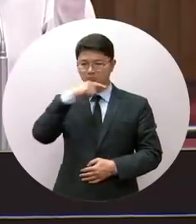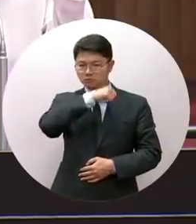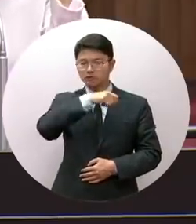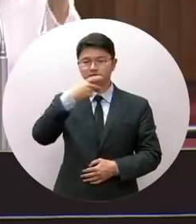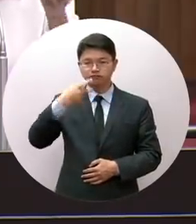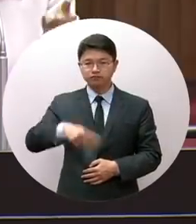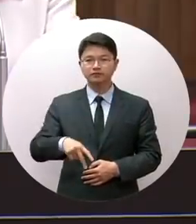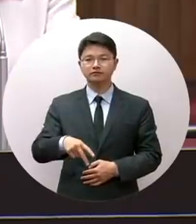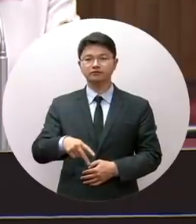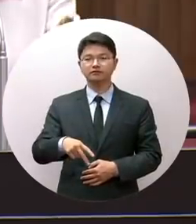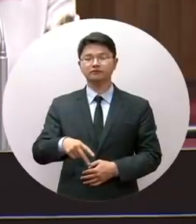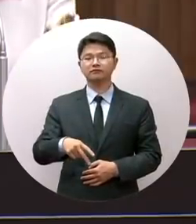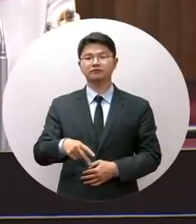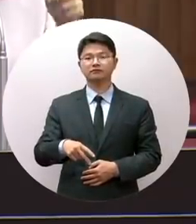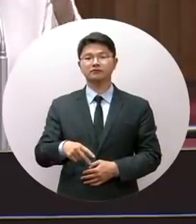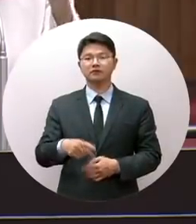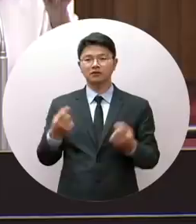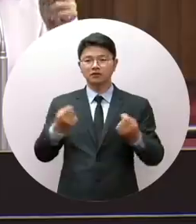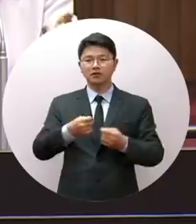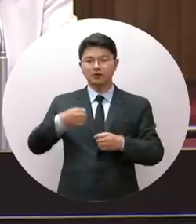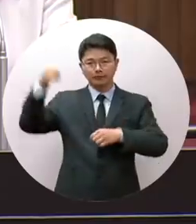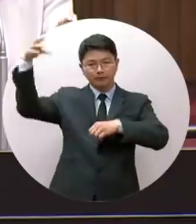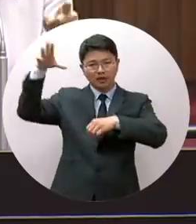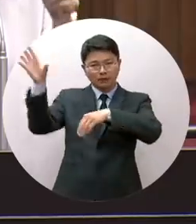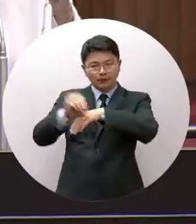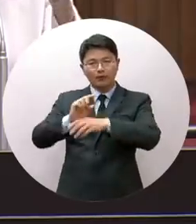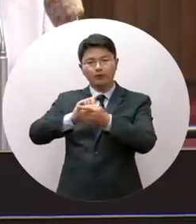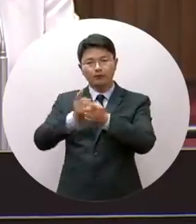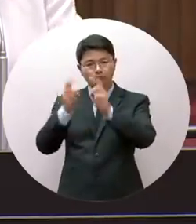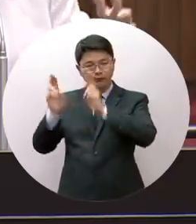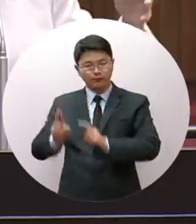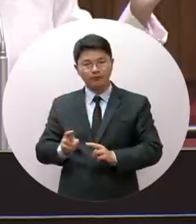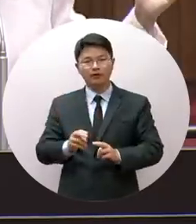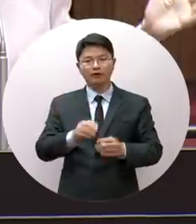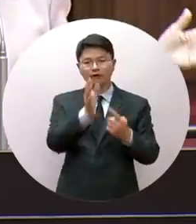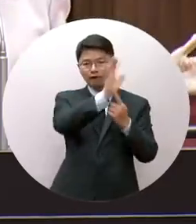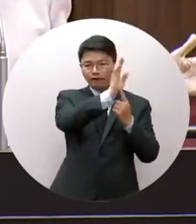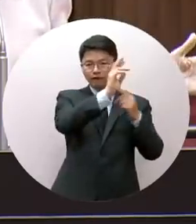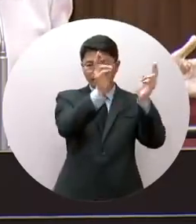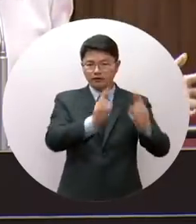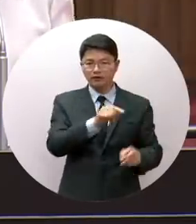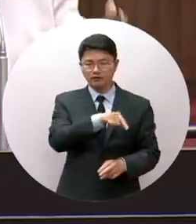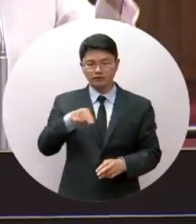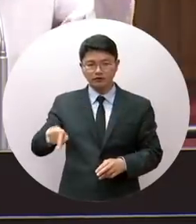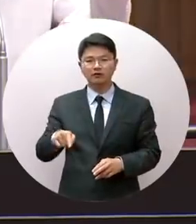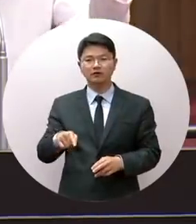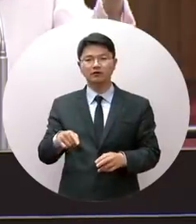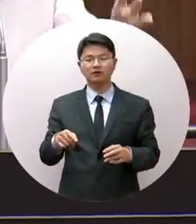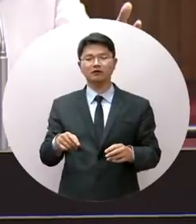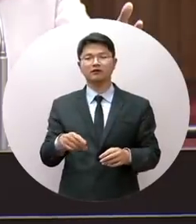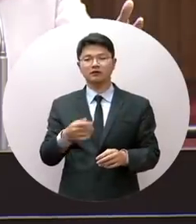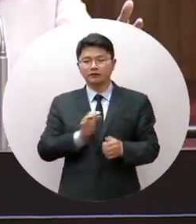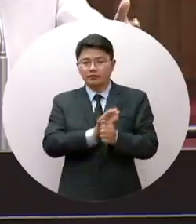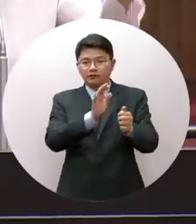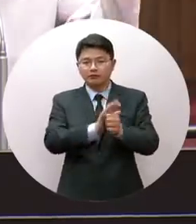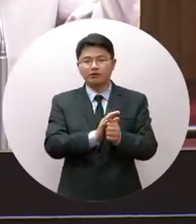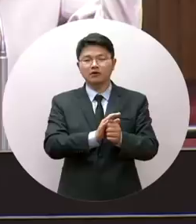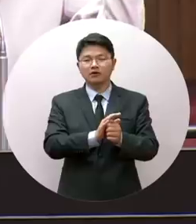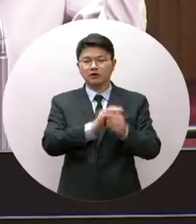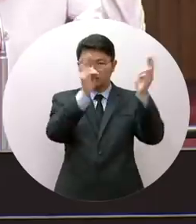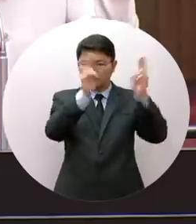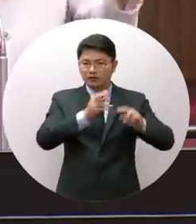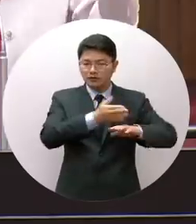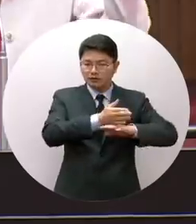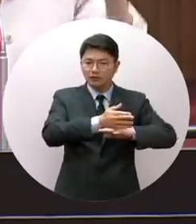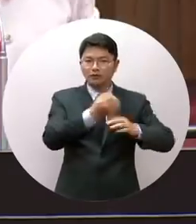用太阳能、风力发电，让多一点的电动车在这个尖峰时段大